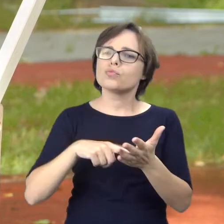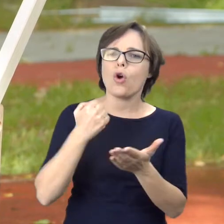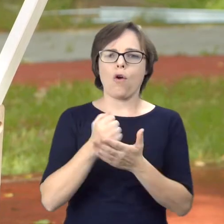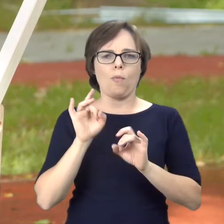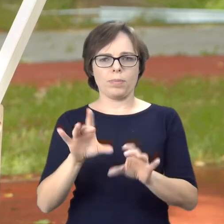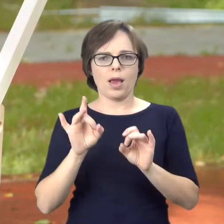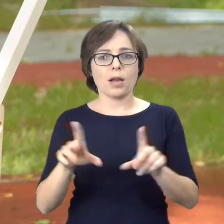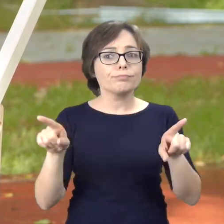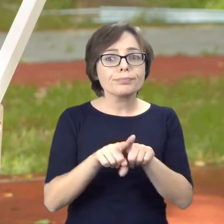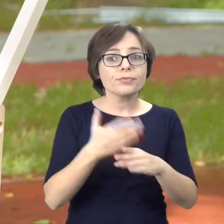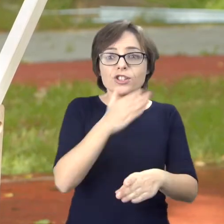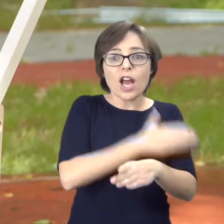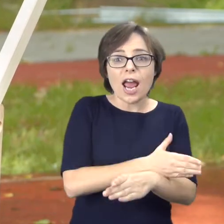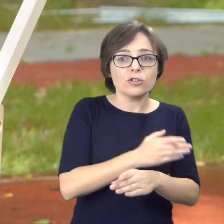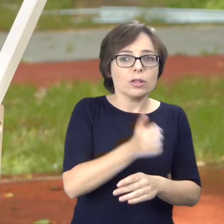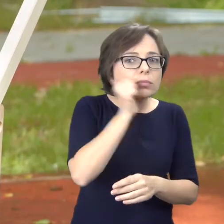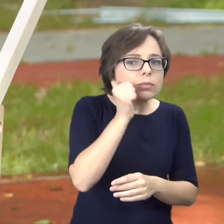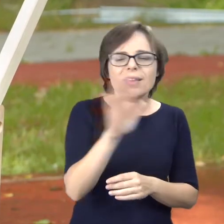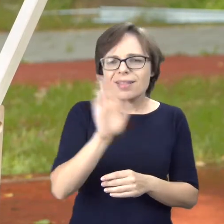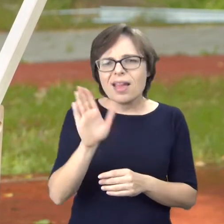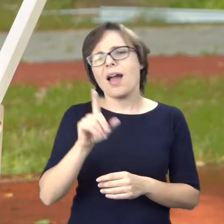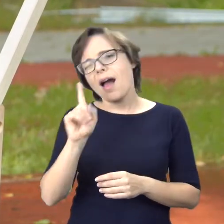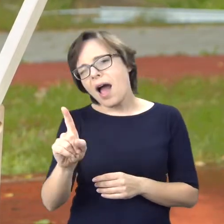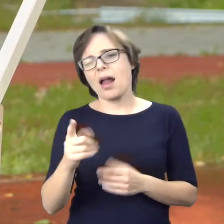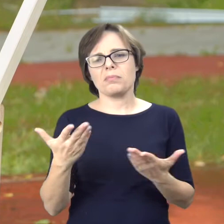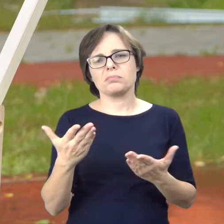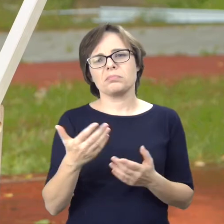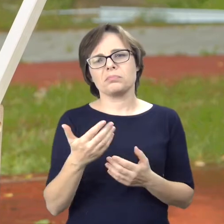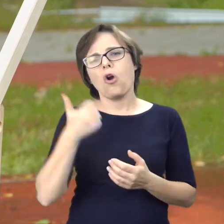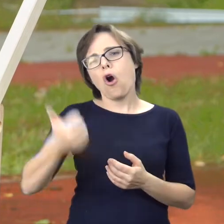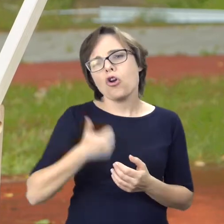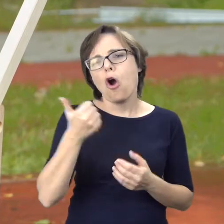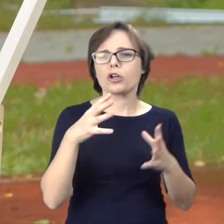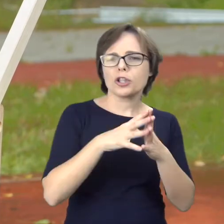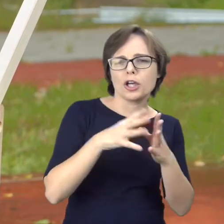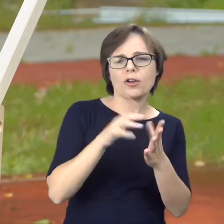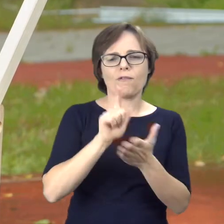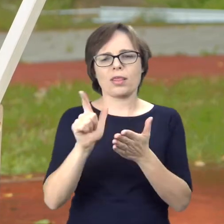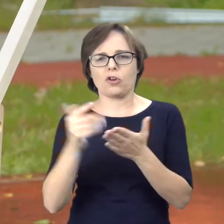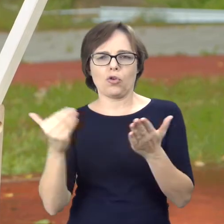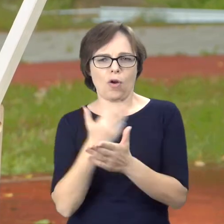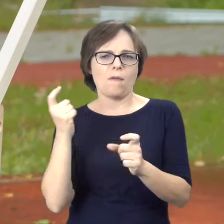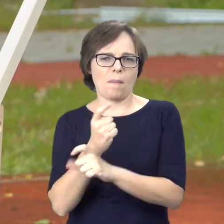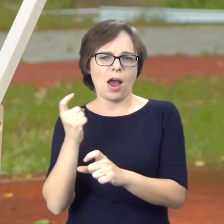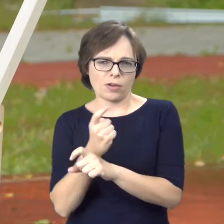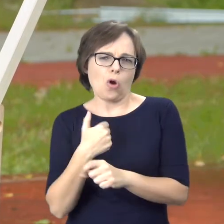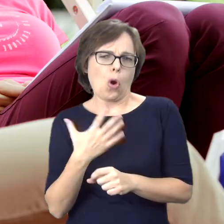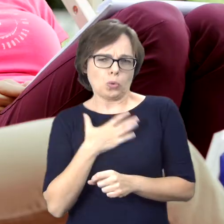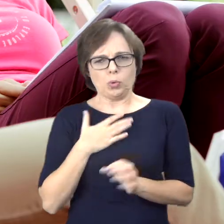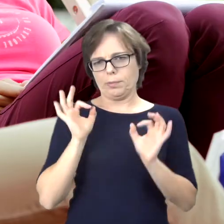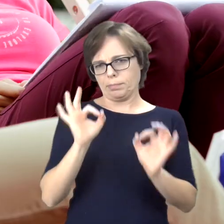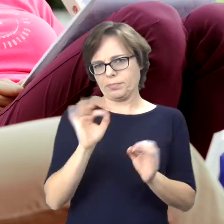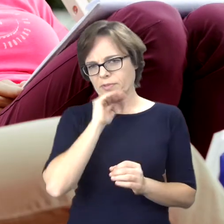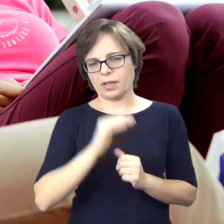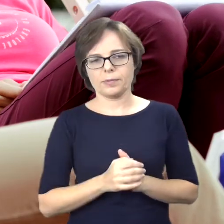takiej intensywności jak do tej pory, ale tak, wiesz, między 10 a 12 nowych krajów i maratonów rocznie to jest dla mnie taki, wiesz, plan na przyszłość, nie?